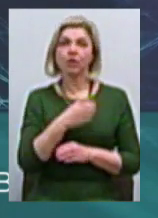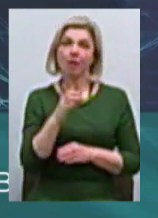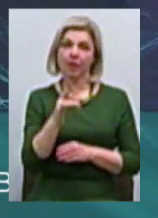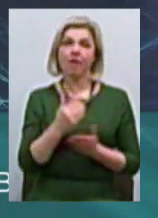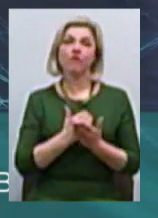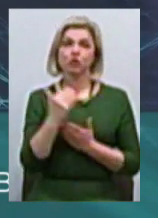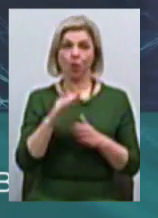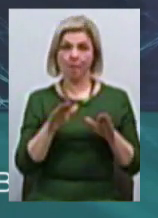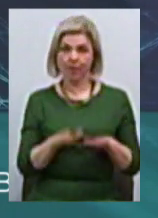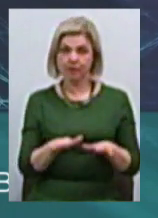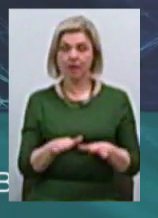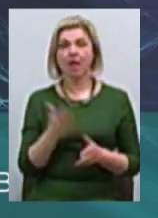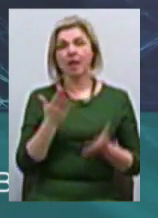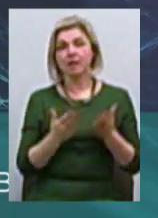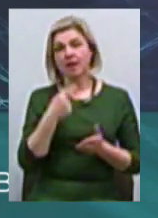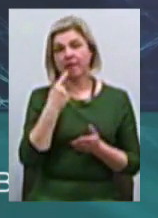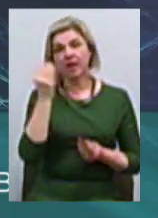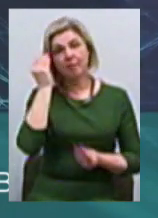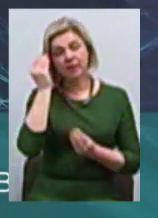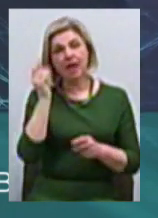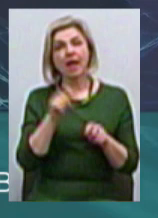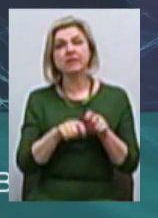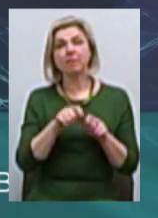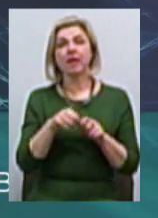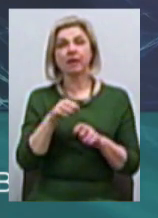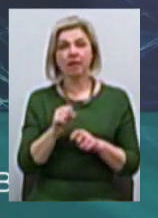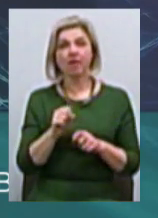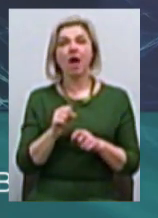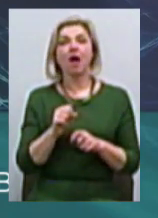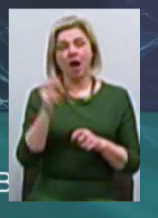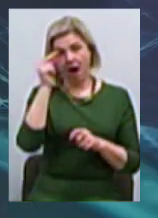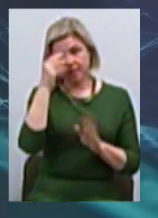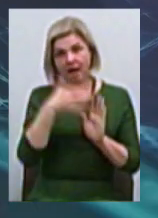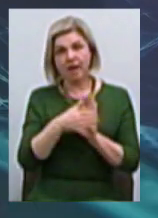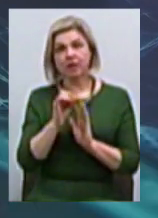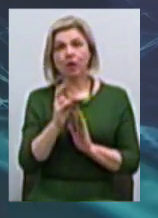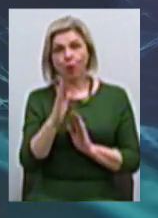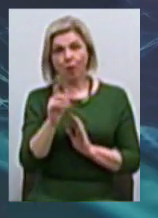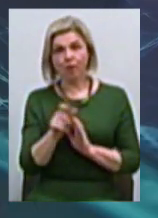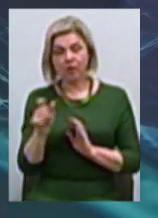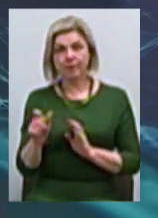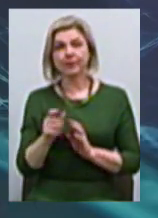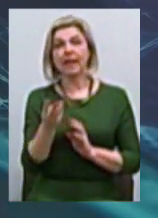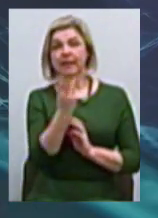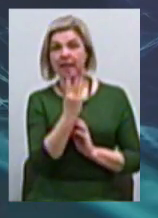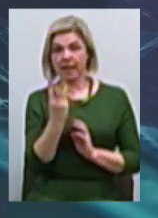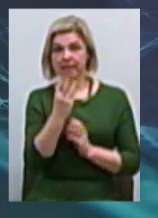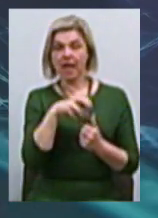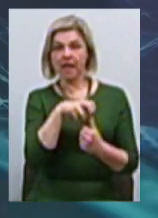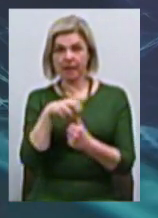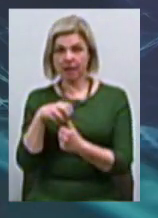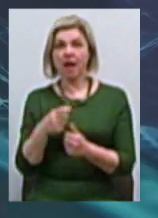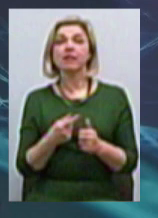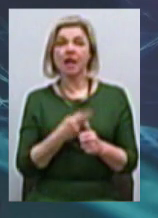место. Если говорить с точки зрения экспертного сообщества, аналитиков, в принципе, тройку лидеров